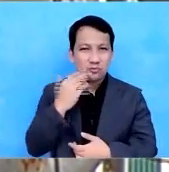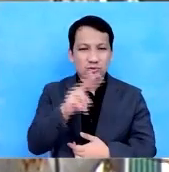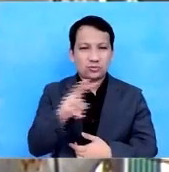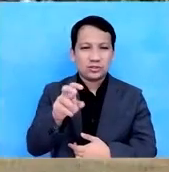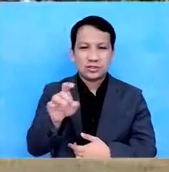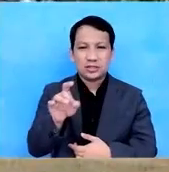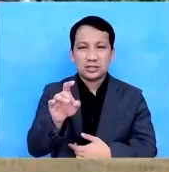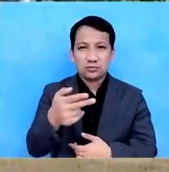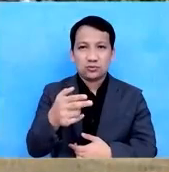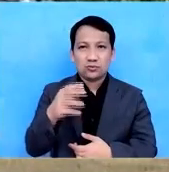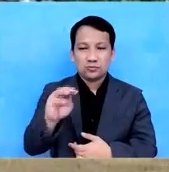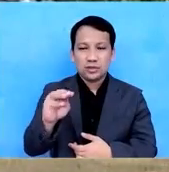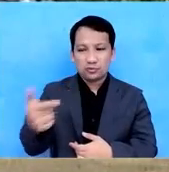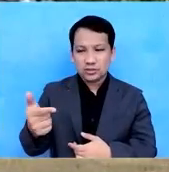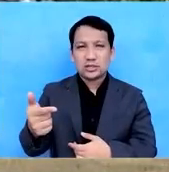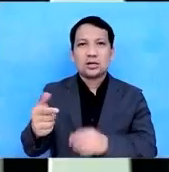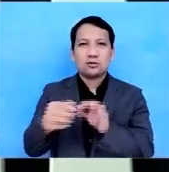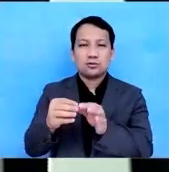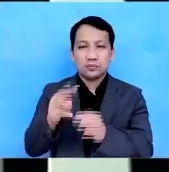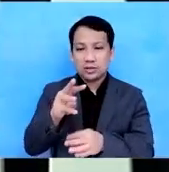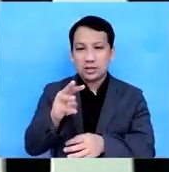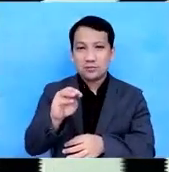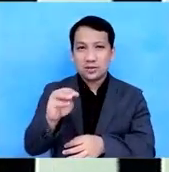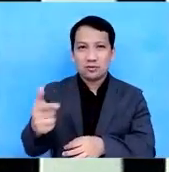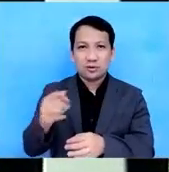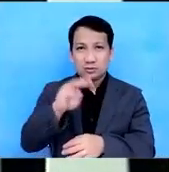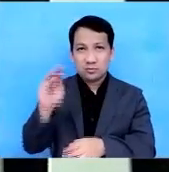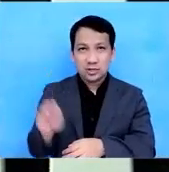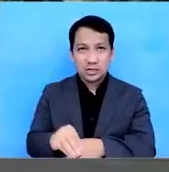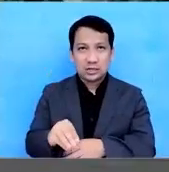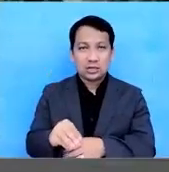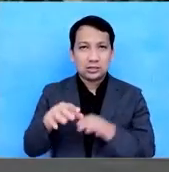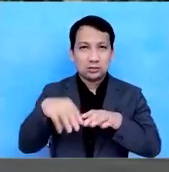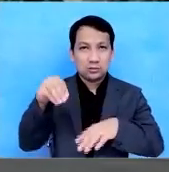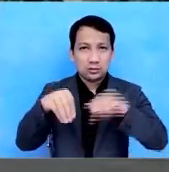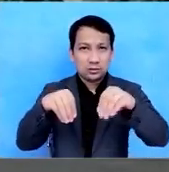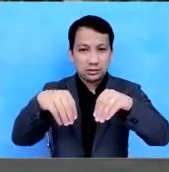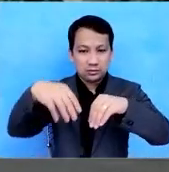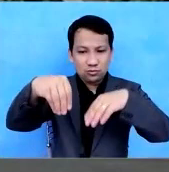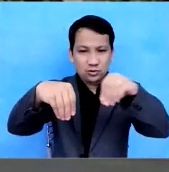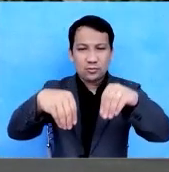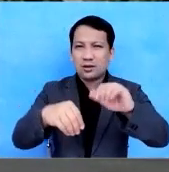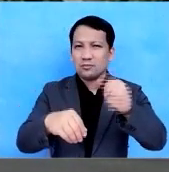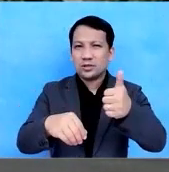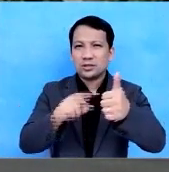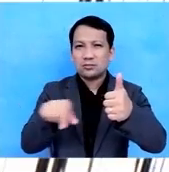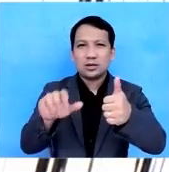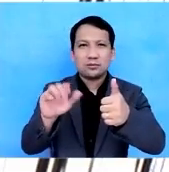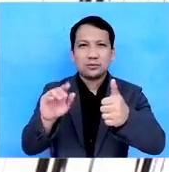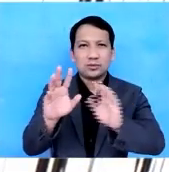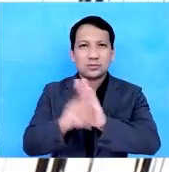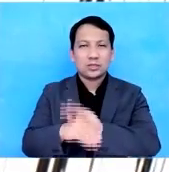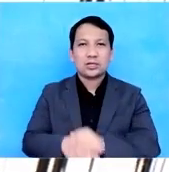282 megawatts. Dahil dyan, nag-abiso ng Meralco sa posibleng rotational brownout na tatagal ng 10 hanggang 15 minuto.